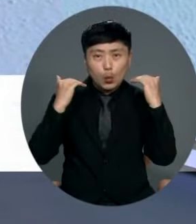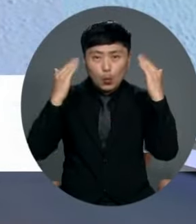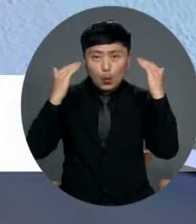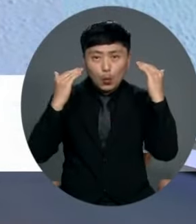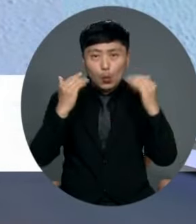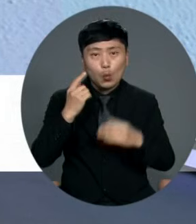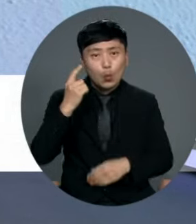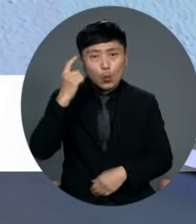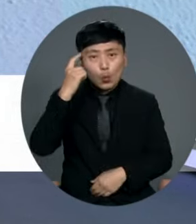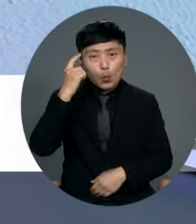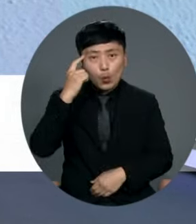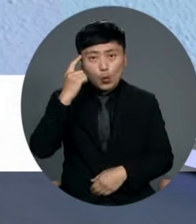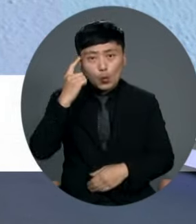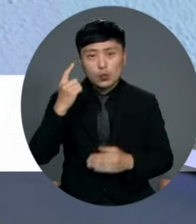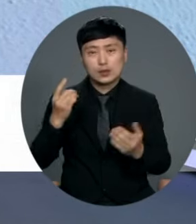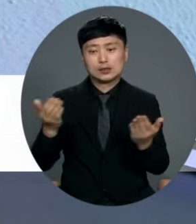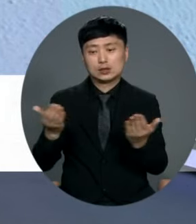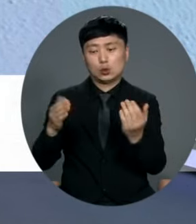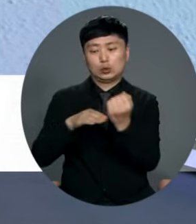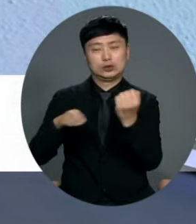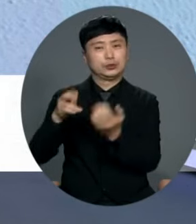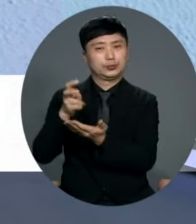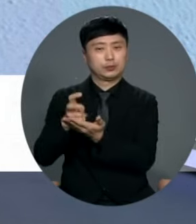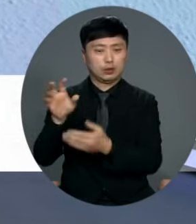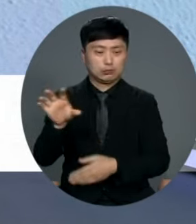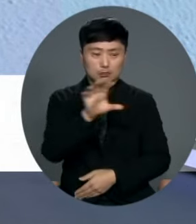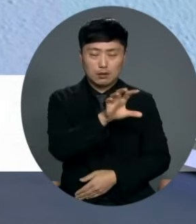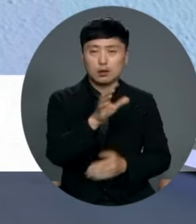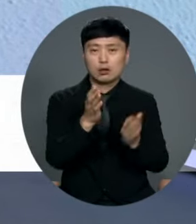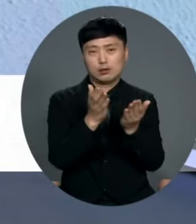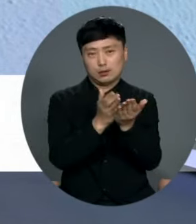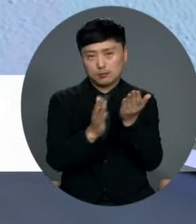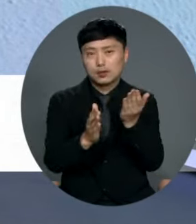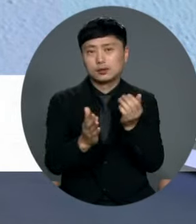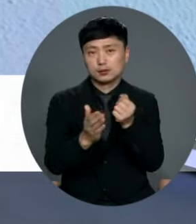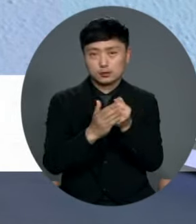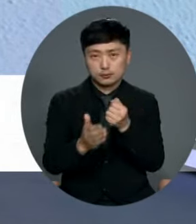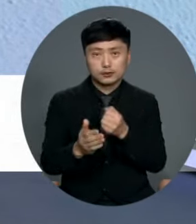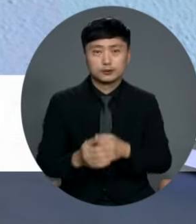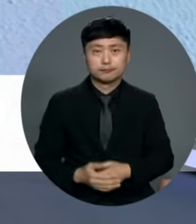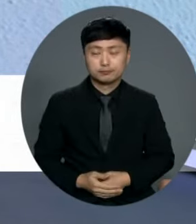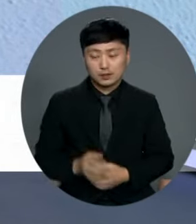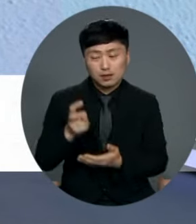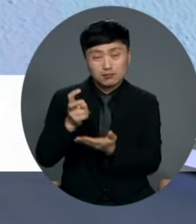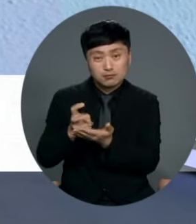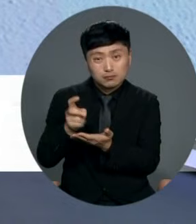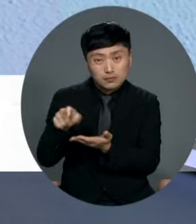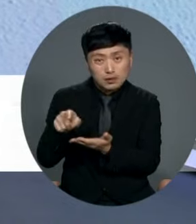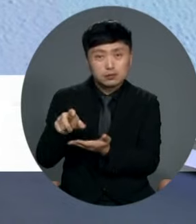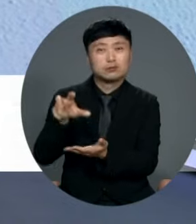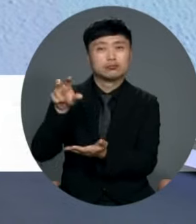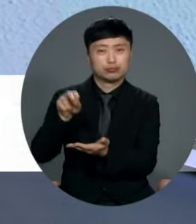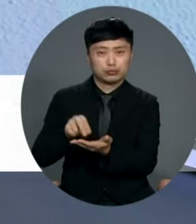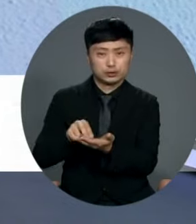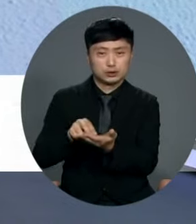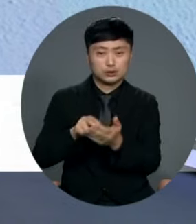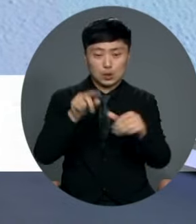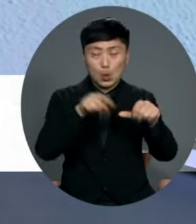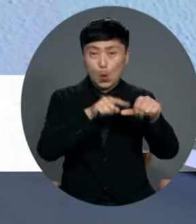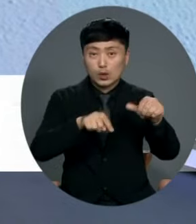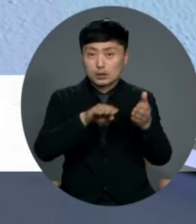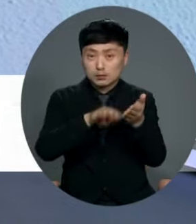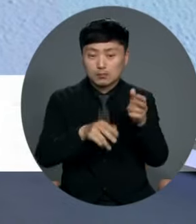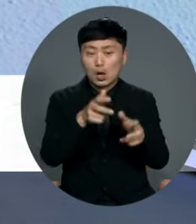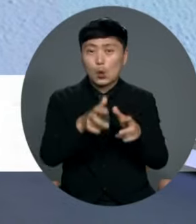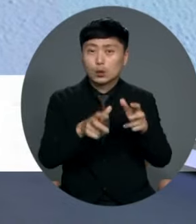현실인데요. 근로기준법 대부분이 적용되지 않기 때문입니다. 법의 사각지대에 놓인 5인 미만 사업장,